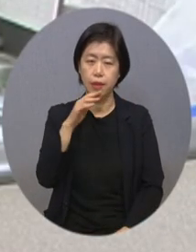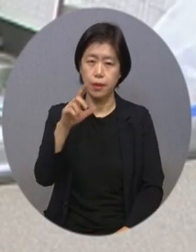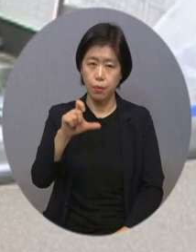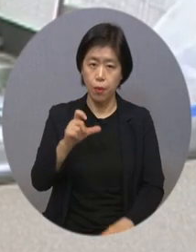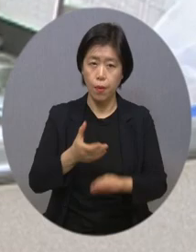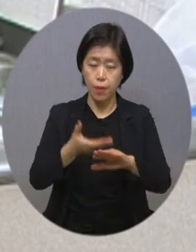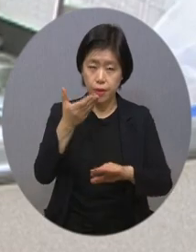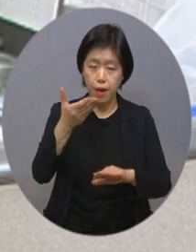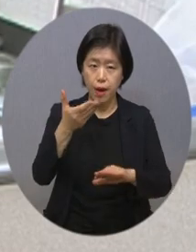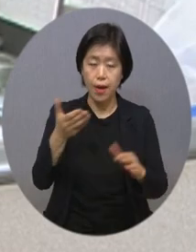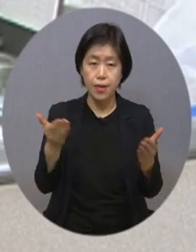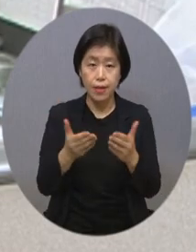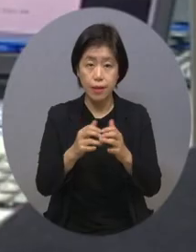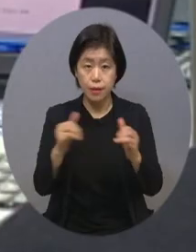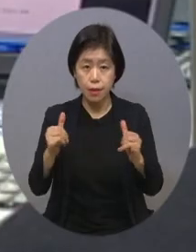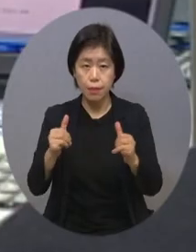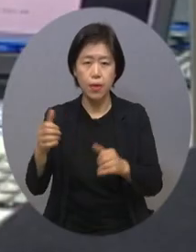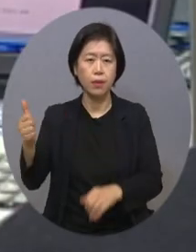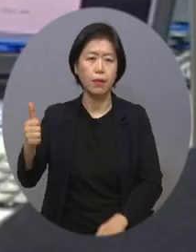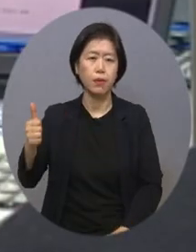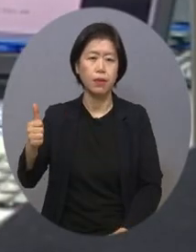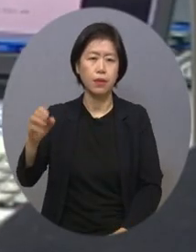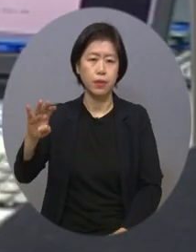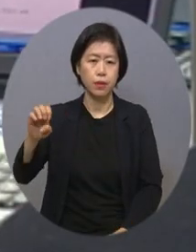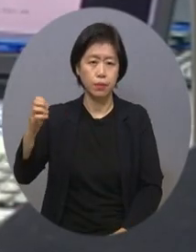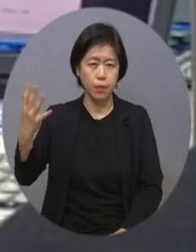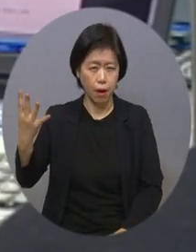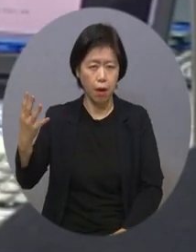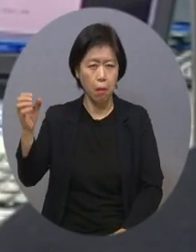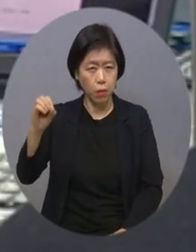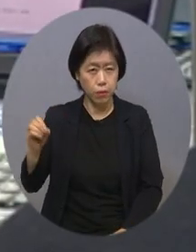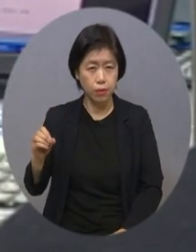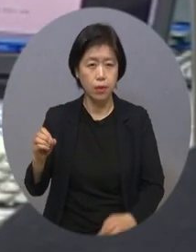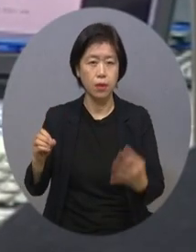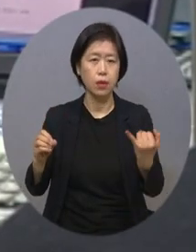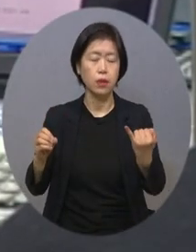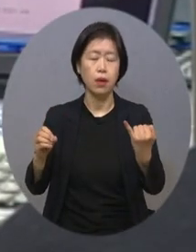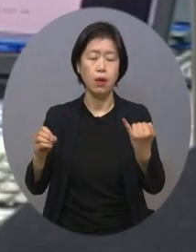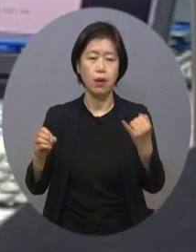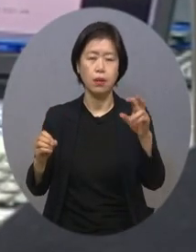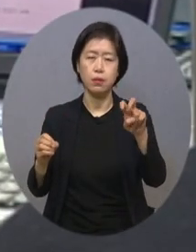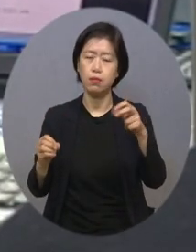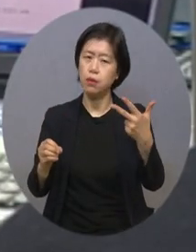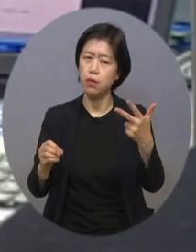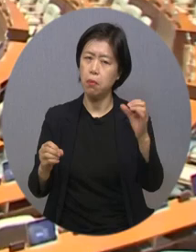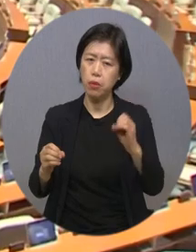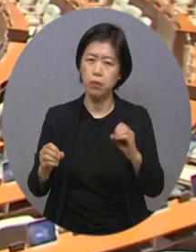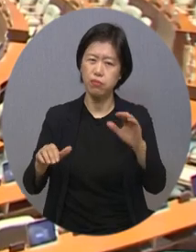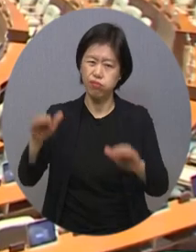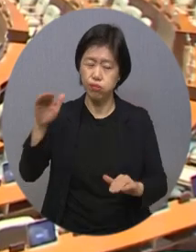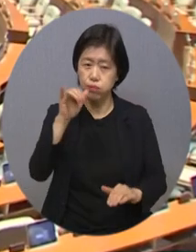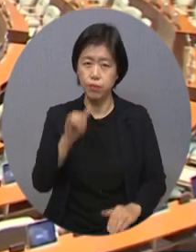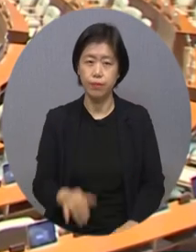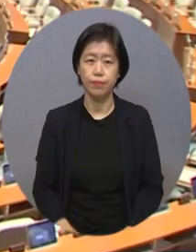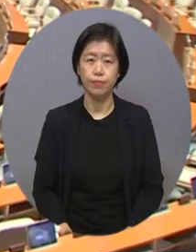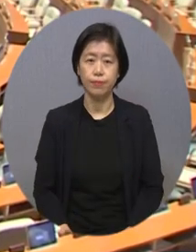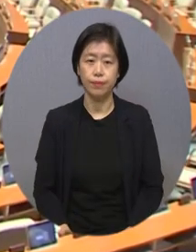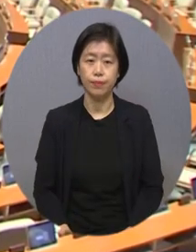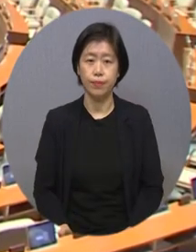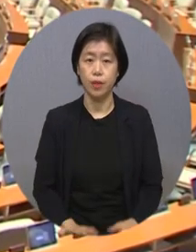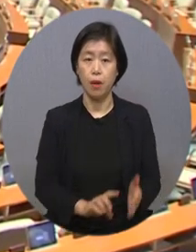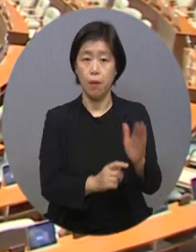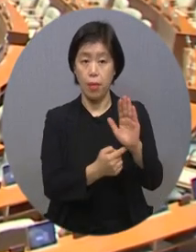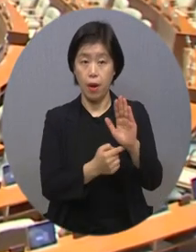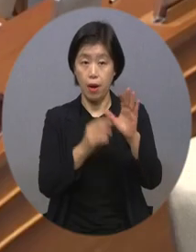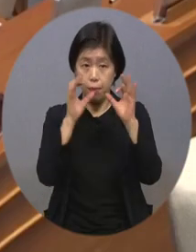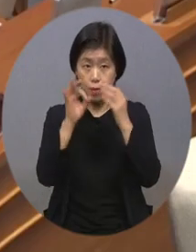남성이 43.8% 여성은 22.7% 로 큰 차이를 나타냈습니다 파리 된 개정안에서는